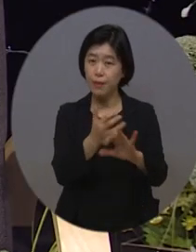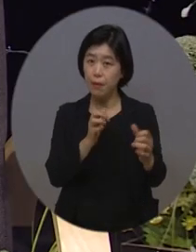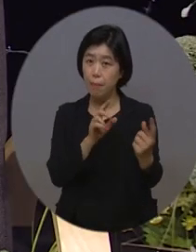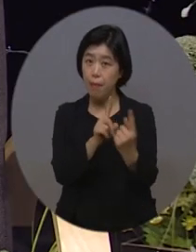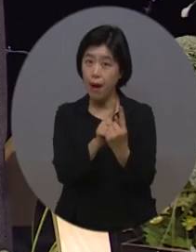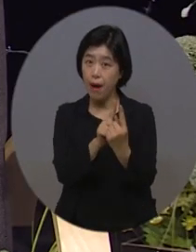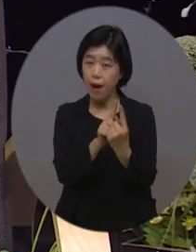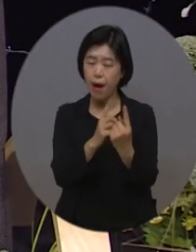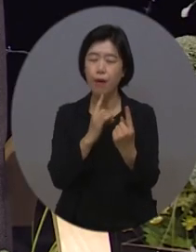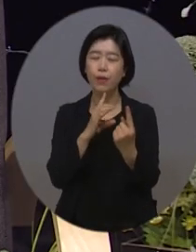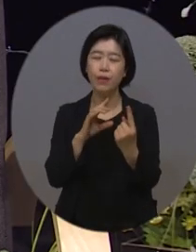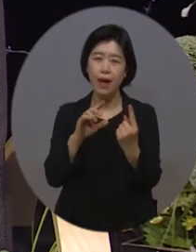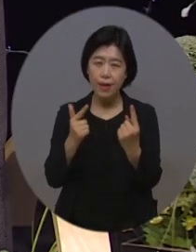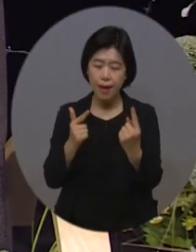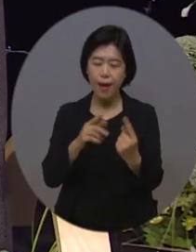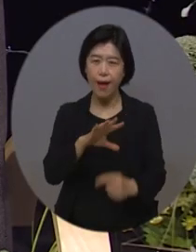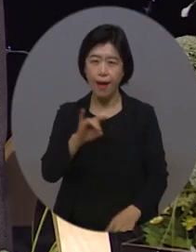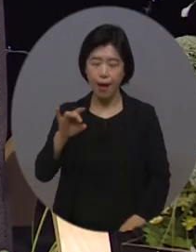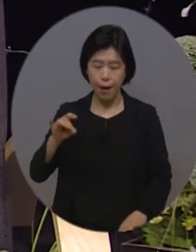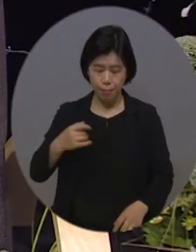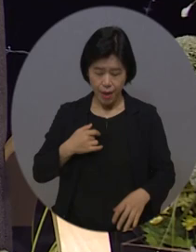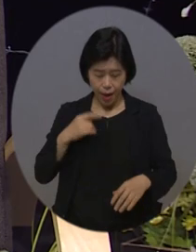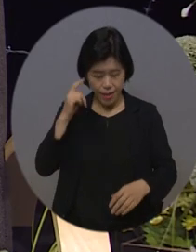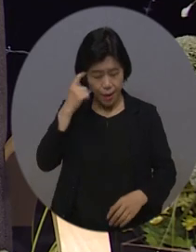것임을 가끔 느끼곤 합니다.